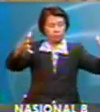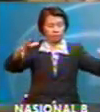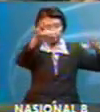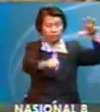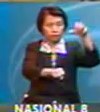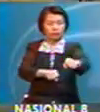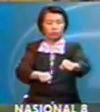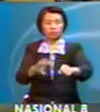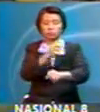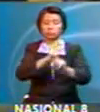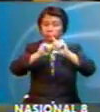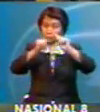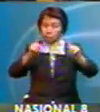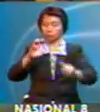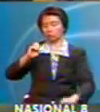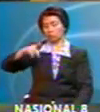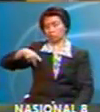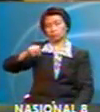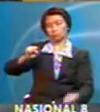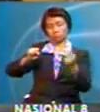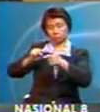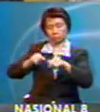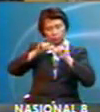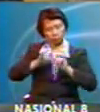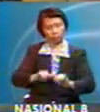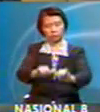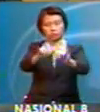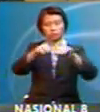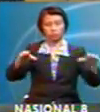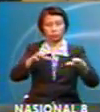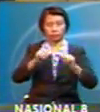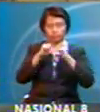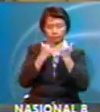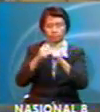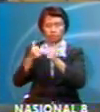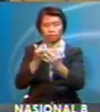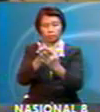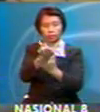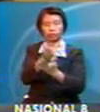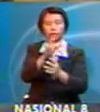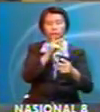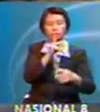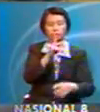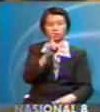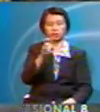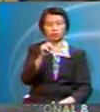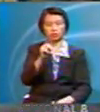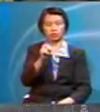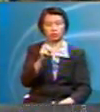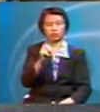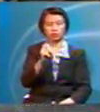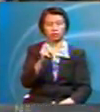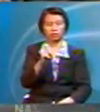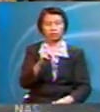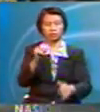besar-besaran, tetapi operasi berterusan yang dibuat oleh agensi terutamanya melalui KDN itu